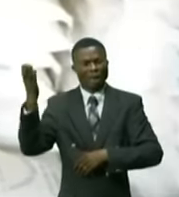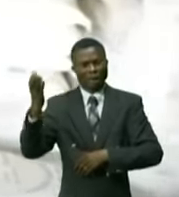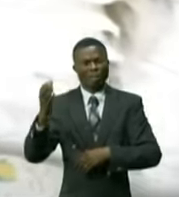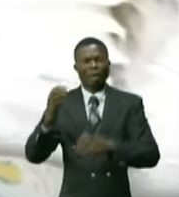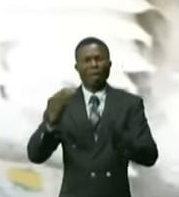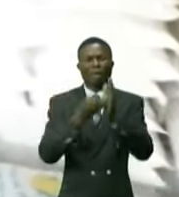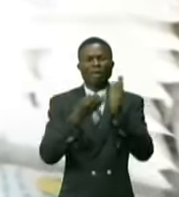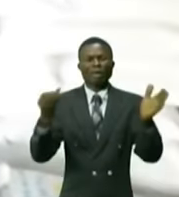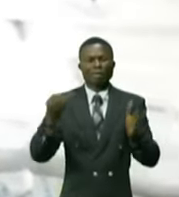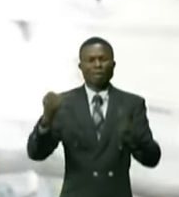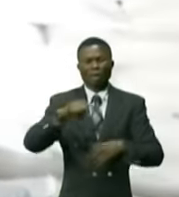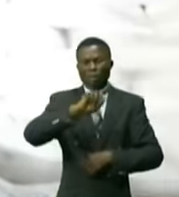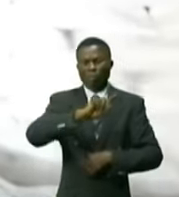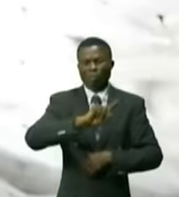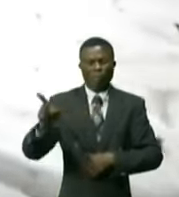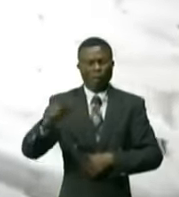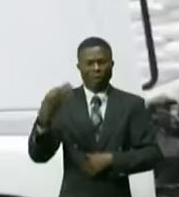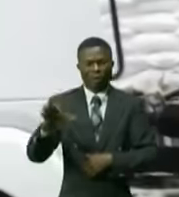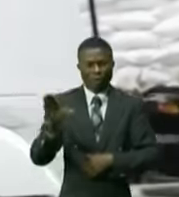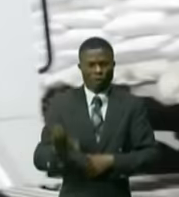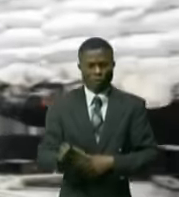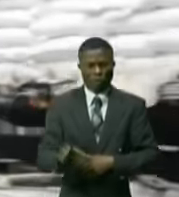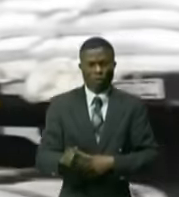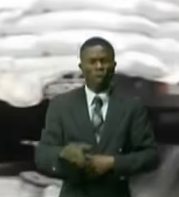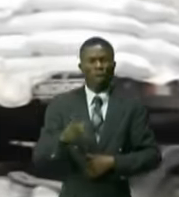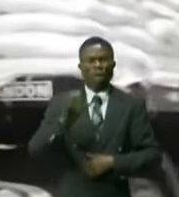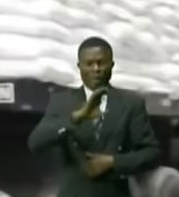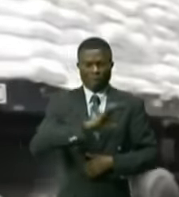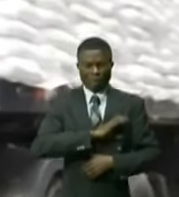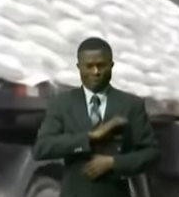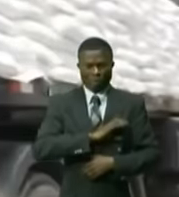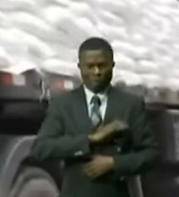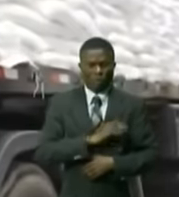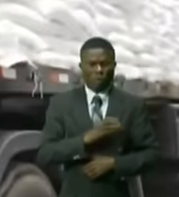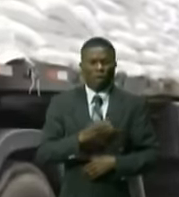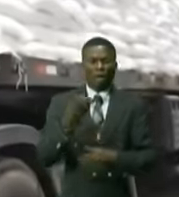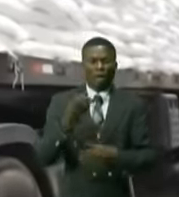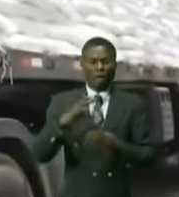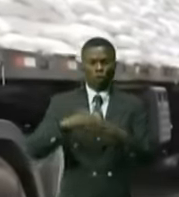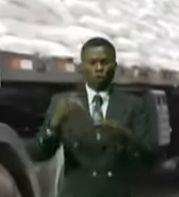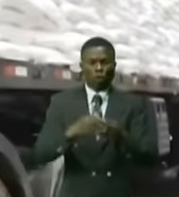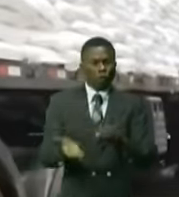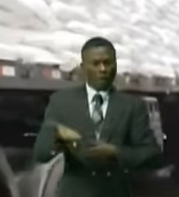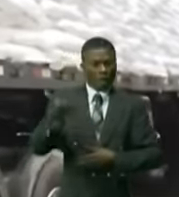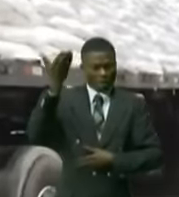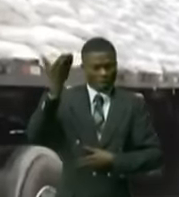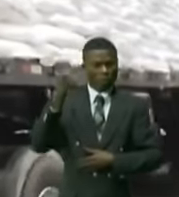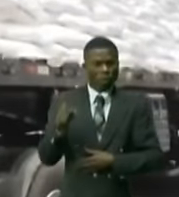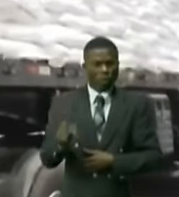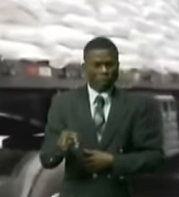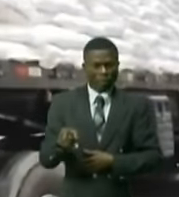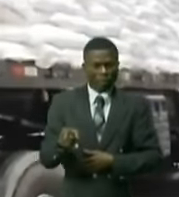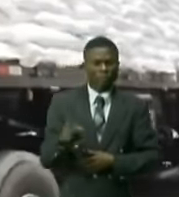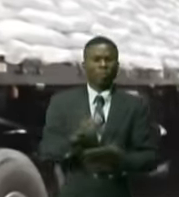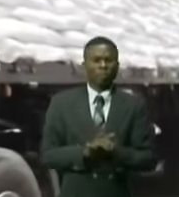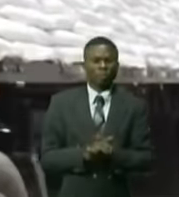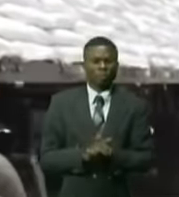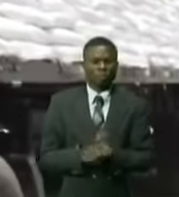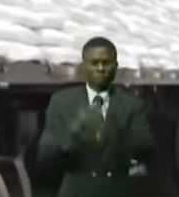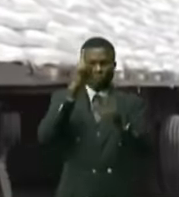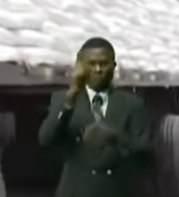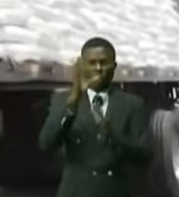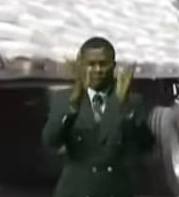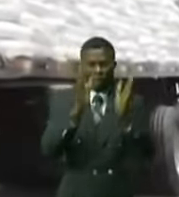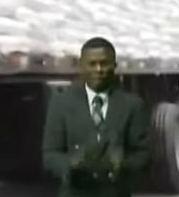familles des militaires et policiers. En dépit de la variation du taux du dollar américain sur le marché, un sac